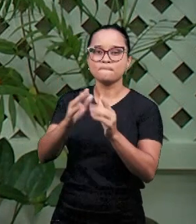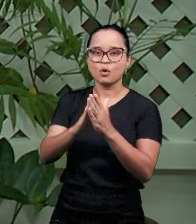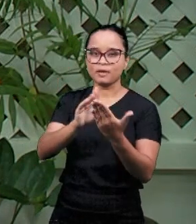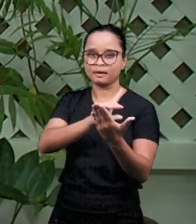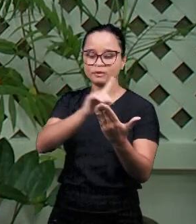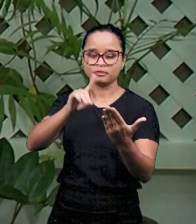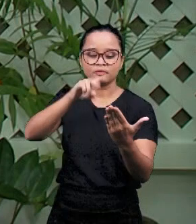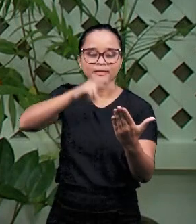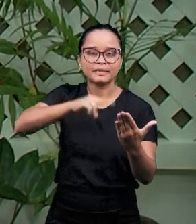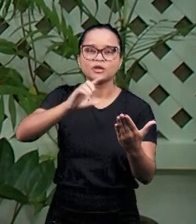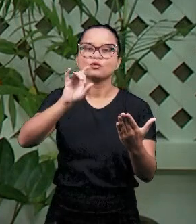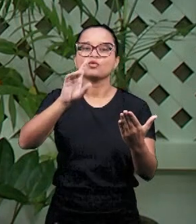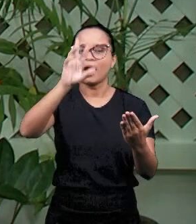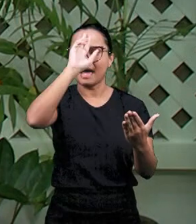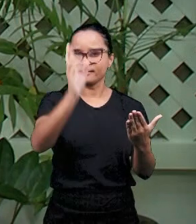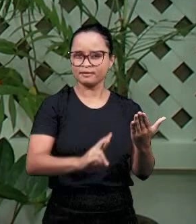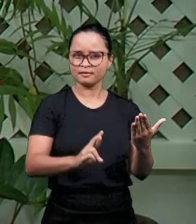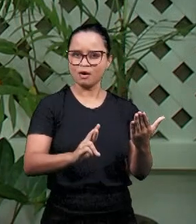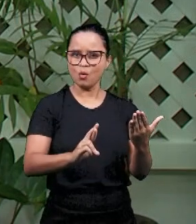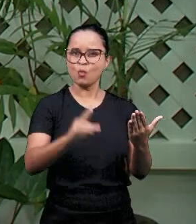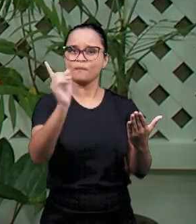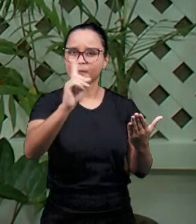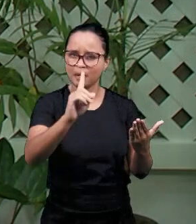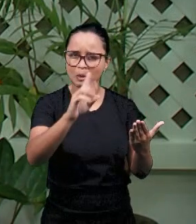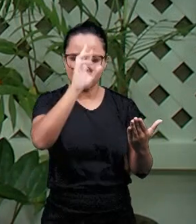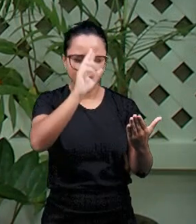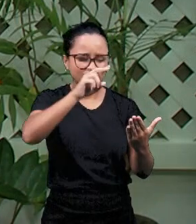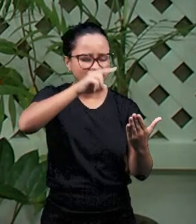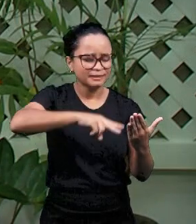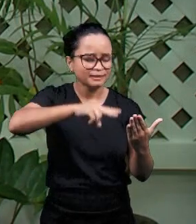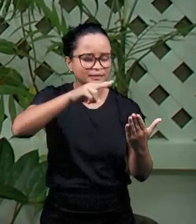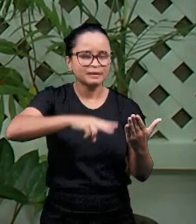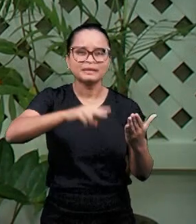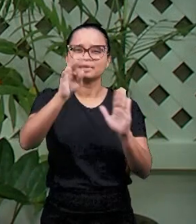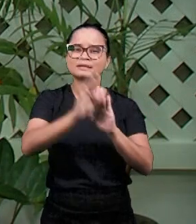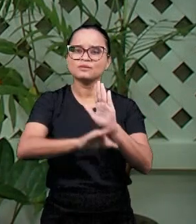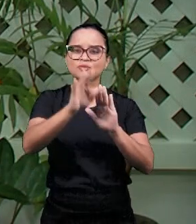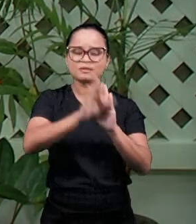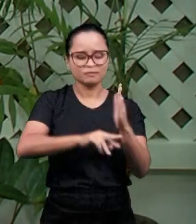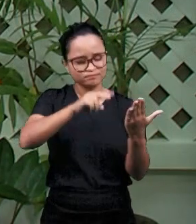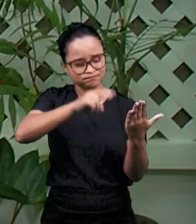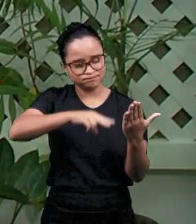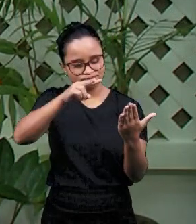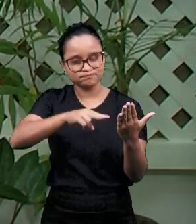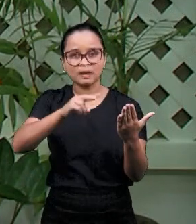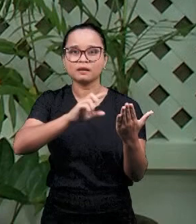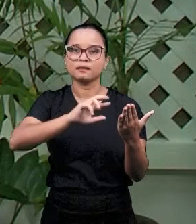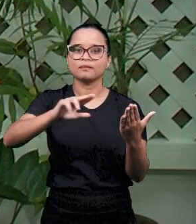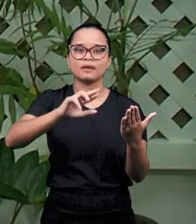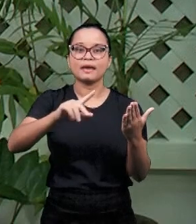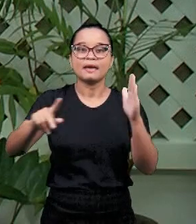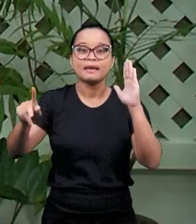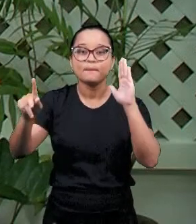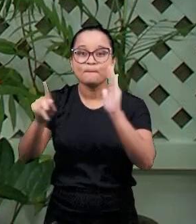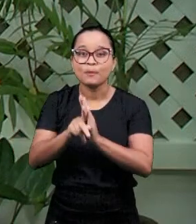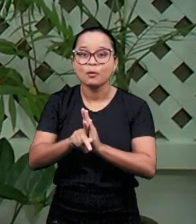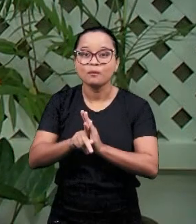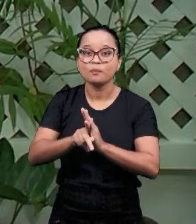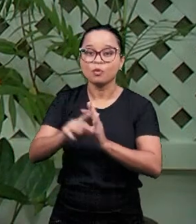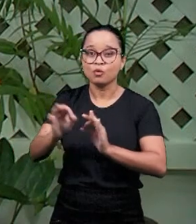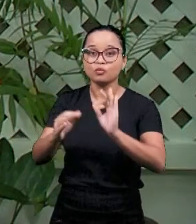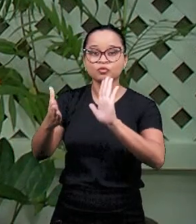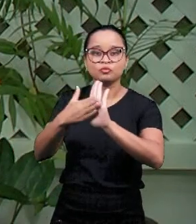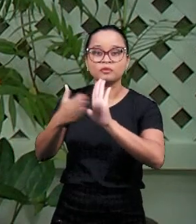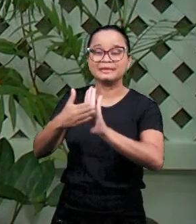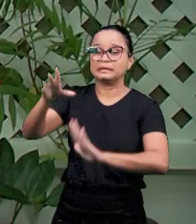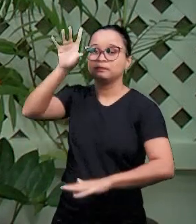révélation, c'est-à-dire qui va au-delà de la lettre, qui se trouve dans les entrelignes de la parole et dans le projet. Ce n'est